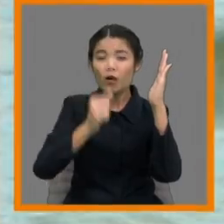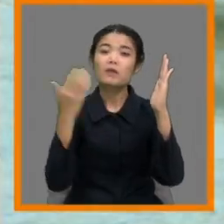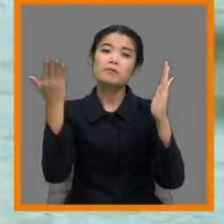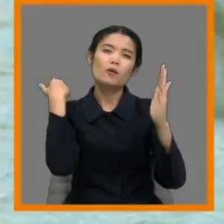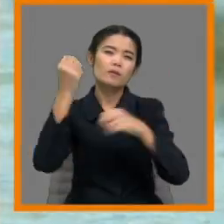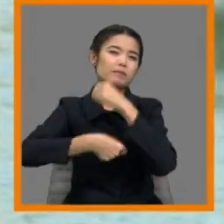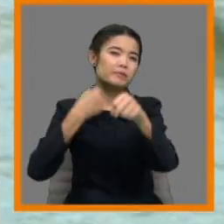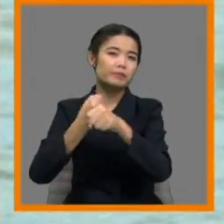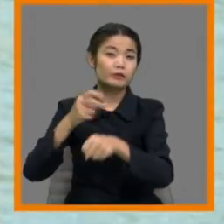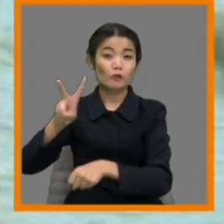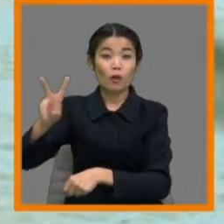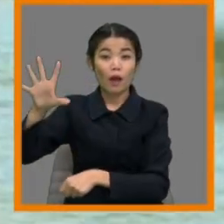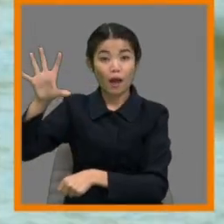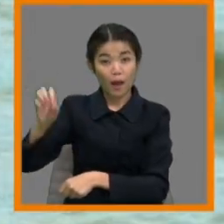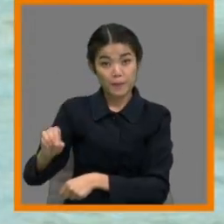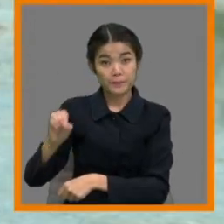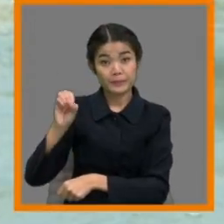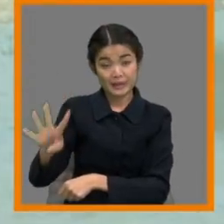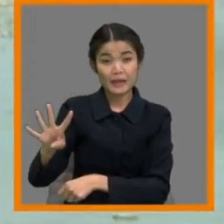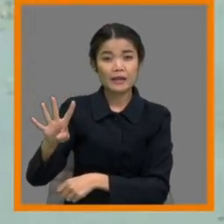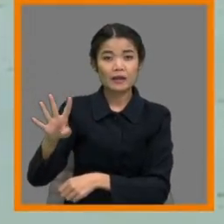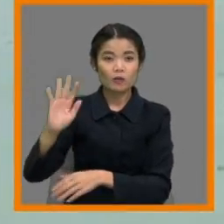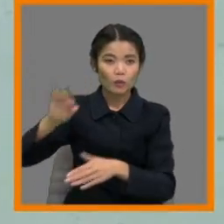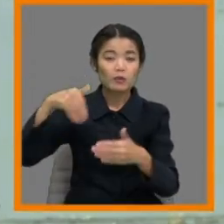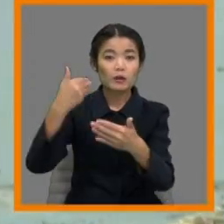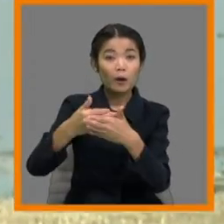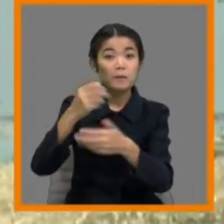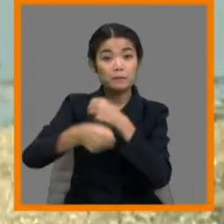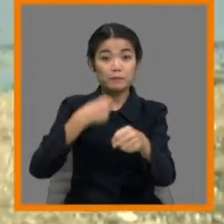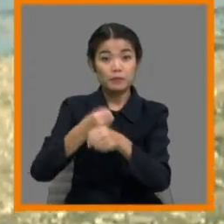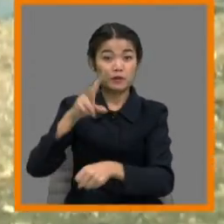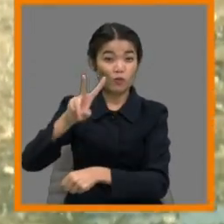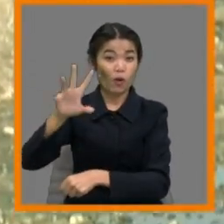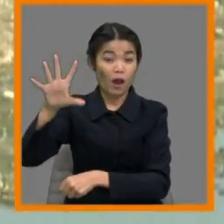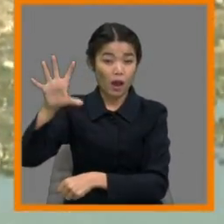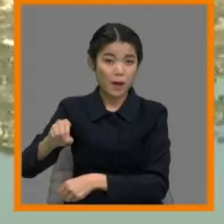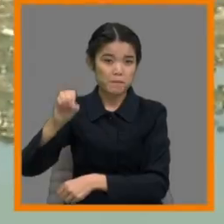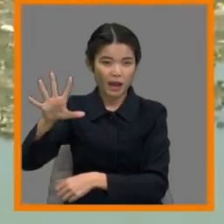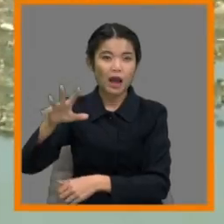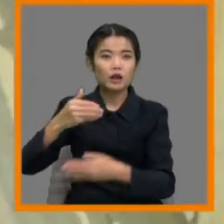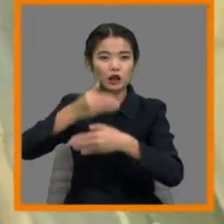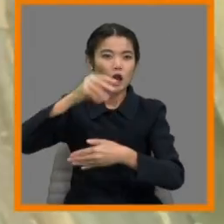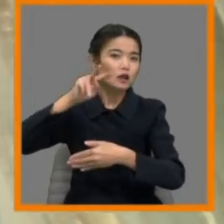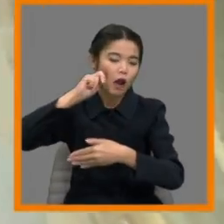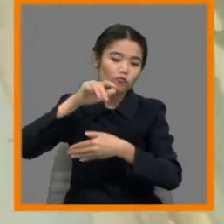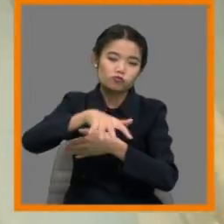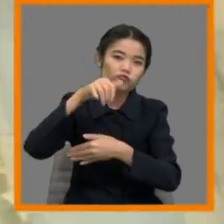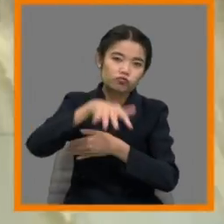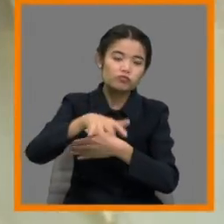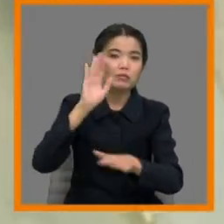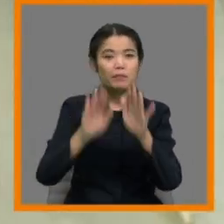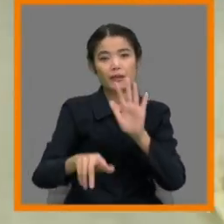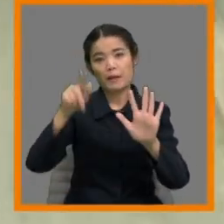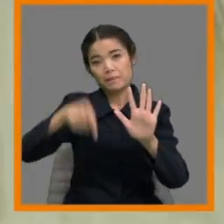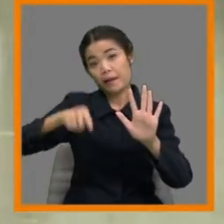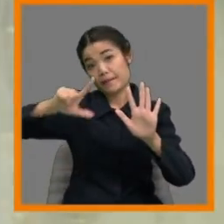ใหญ่เมื่อปี2554ในปีถัดมารัฐบาลมีการระบายน้ำออกจากเขื่อนมากถึง 5,000 ล้านลูกบาศก์เมตรรองศาสตรา